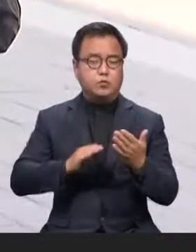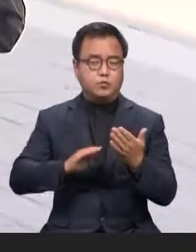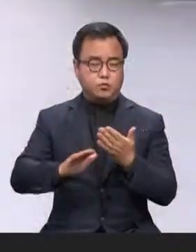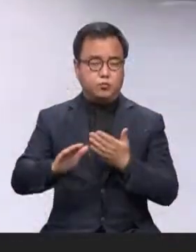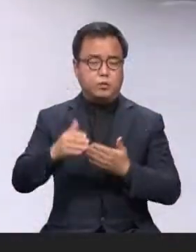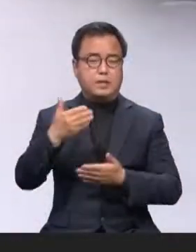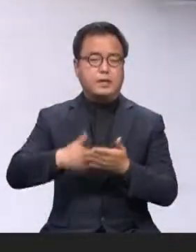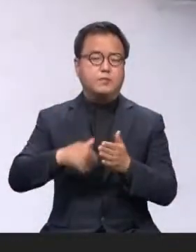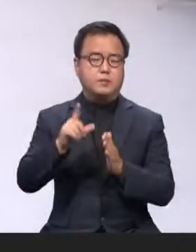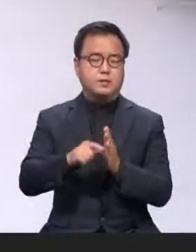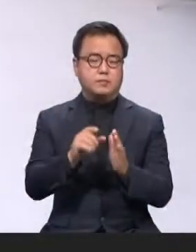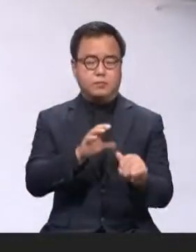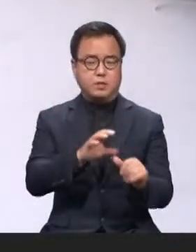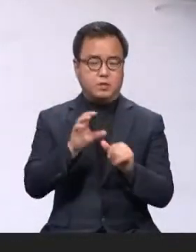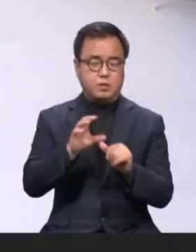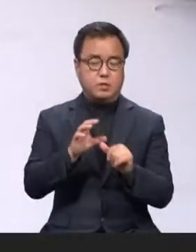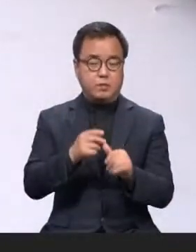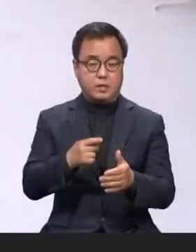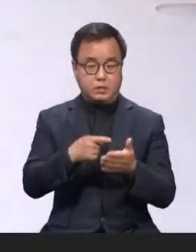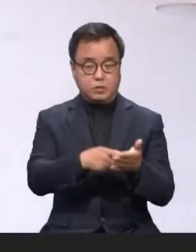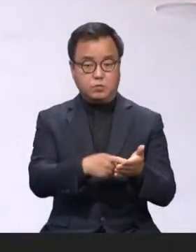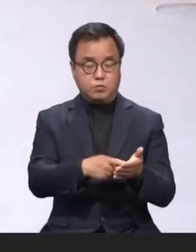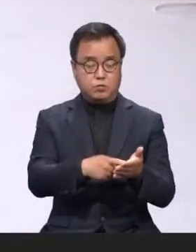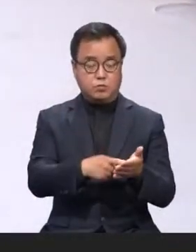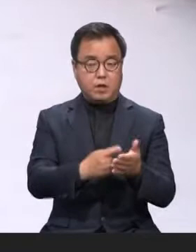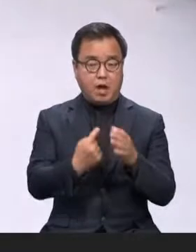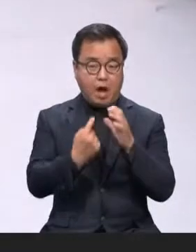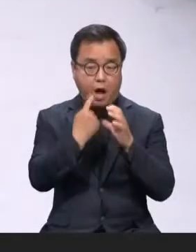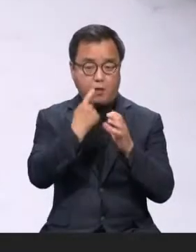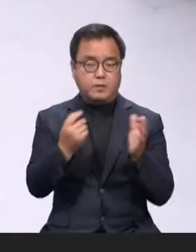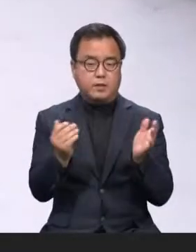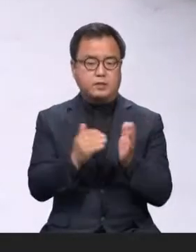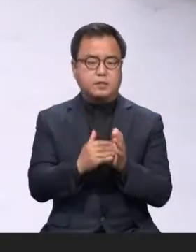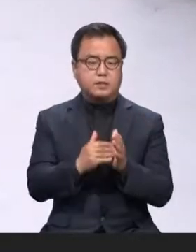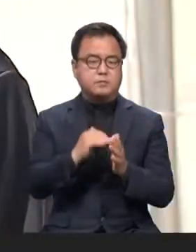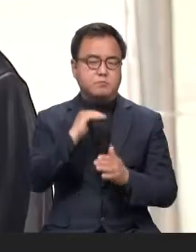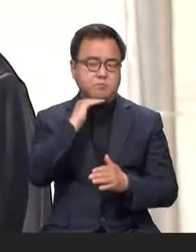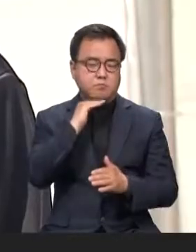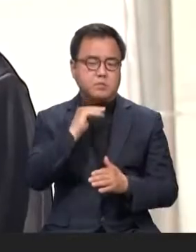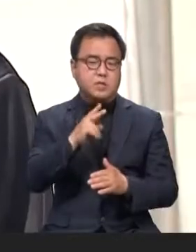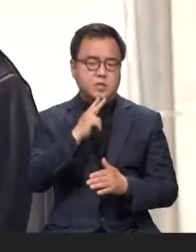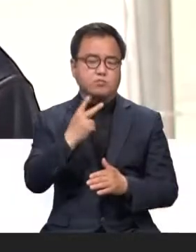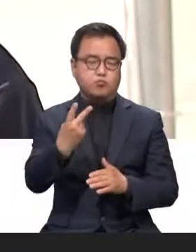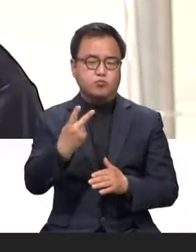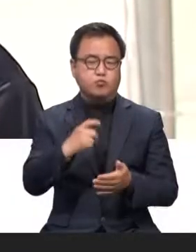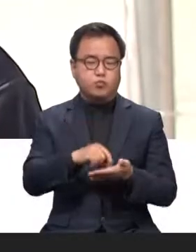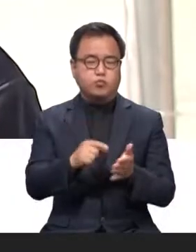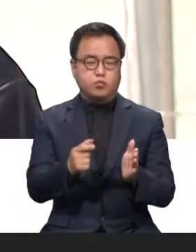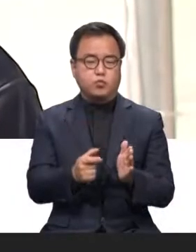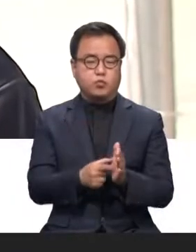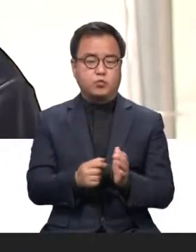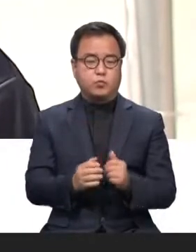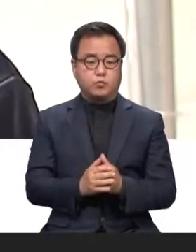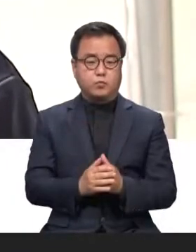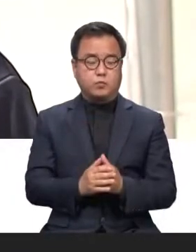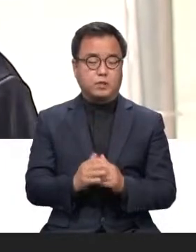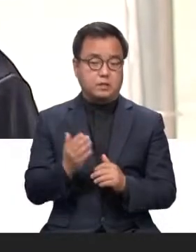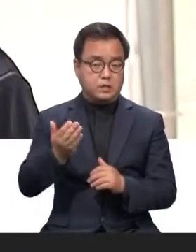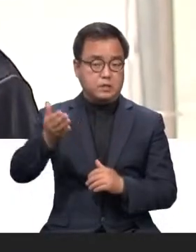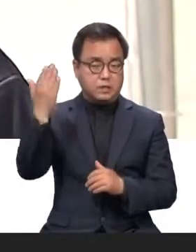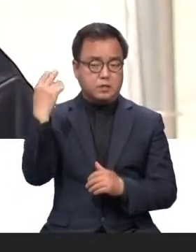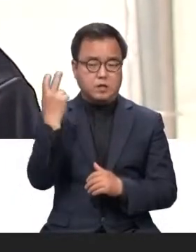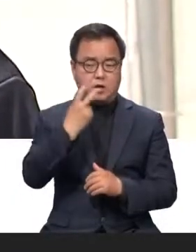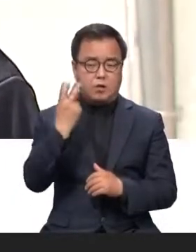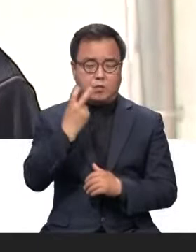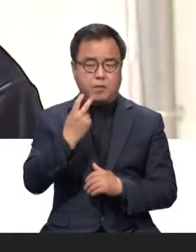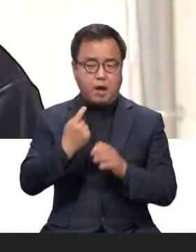있고 접수부터 검사까지의 대기 시간도 2분 남짓이면 됩니다. 기존 검사는 제가 가서 받고 이러다 보니까